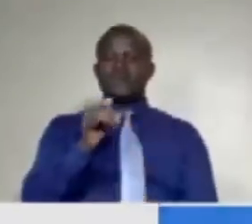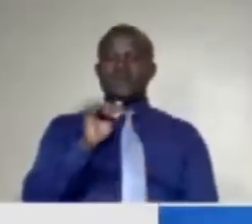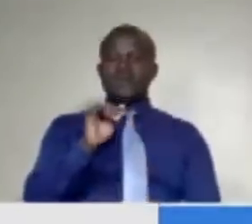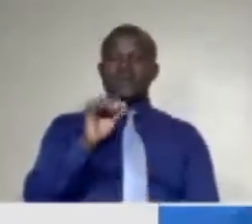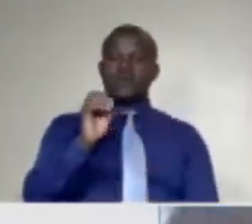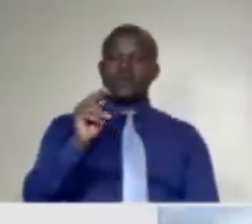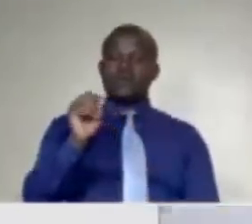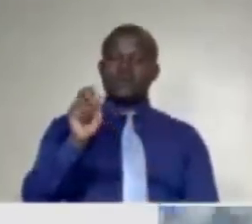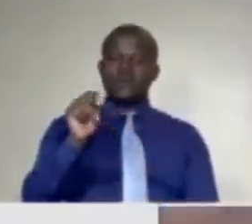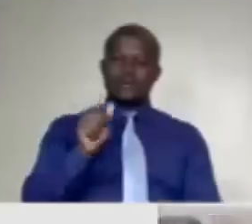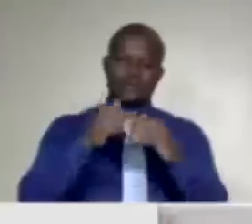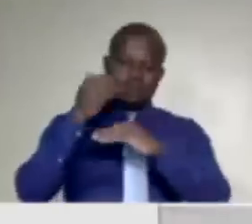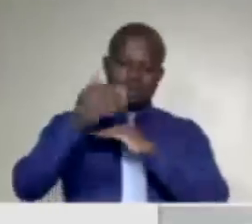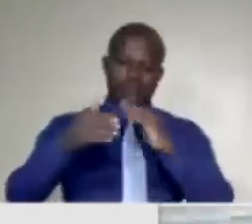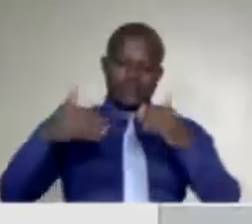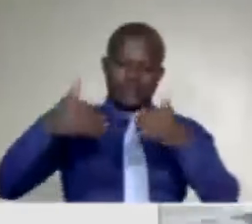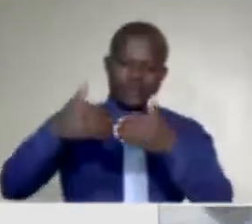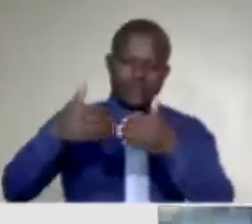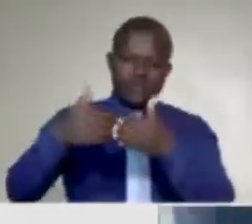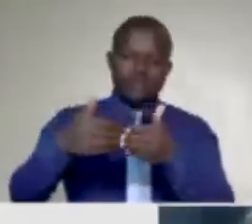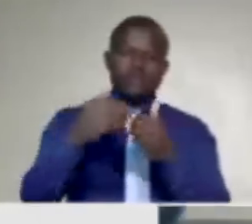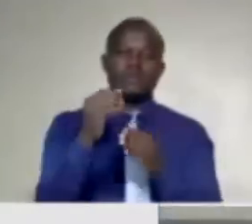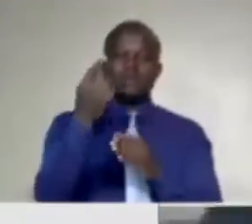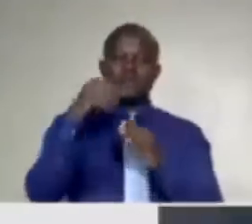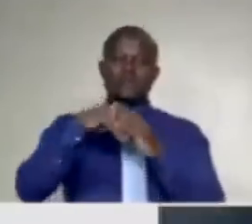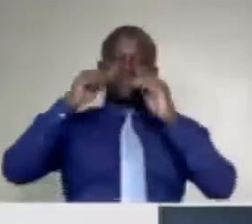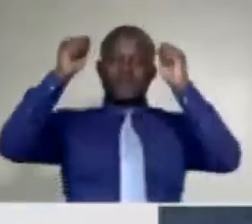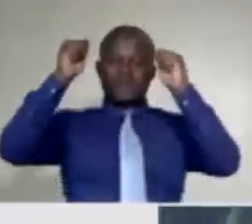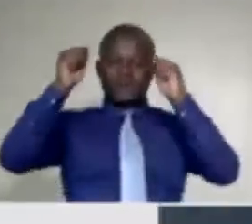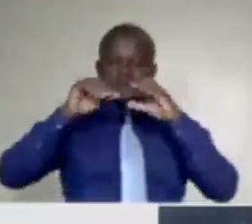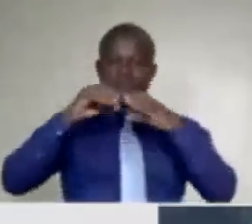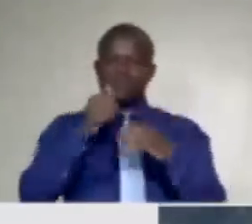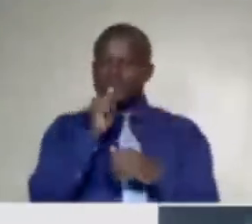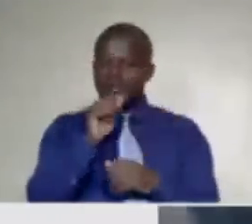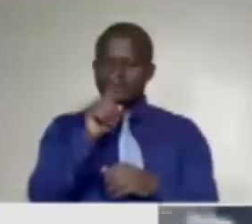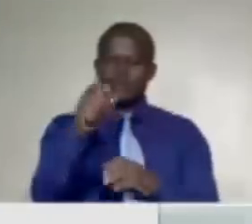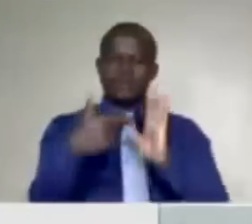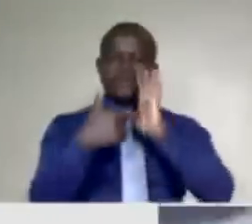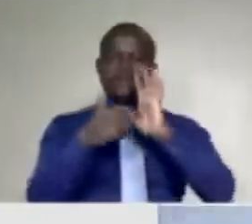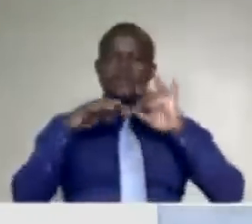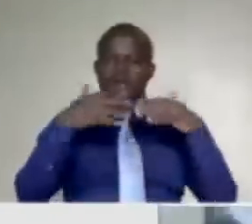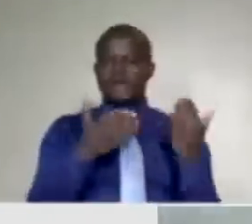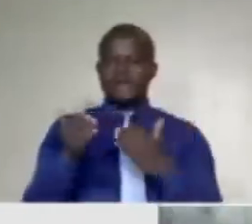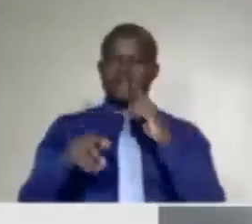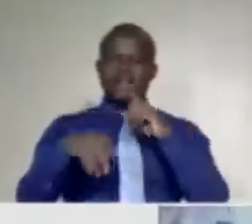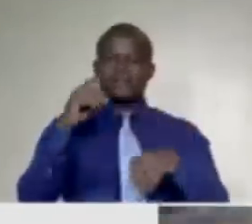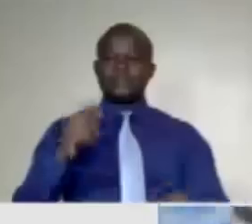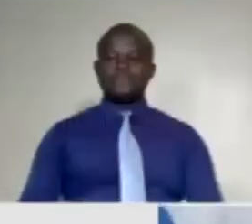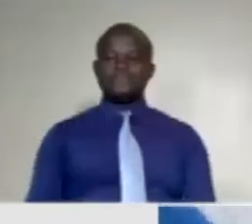Onana umukino ugana ku musozo. Umwe mu bafana b'ikipe ya Rayon Sport aragaragaza uko yakiriye